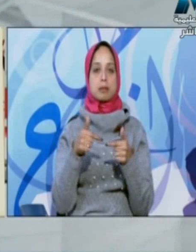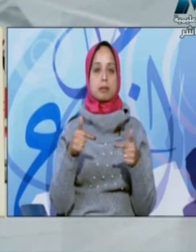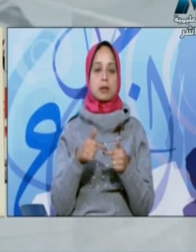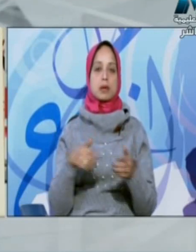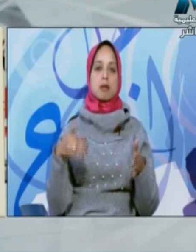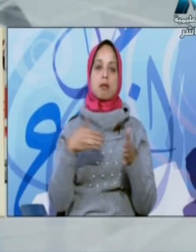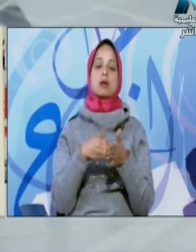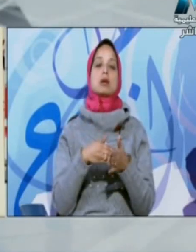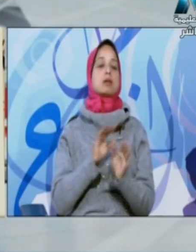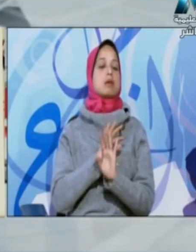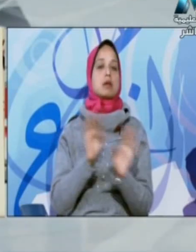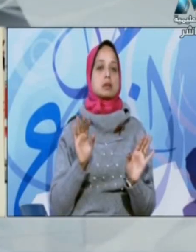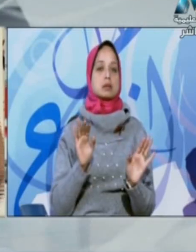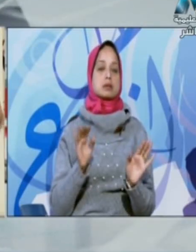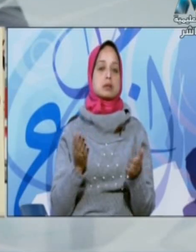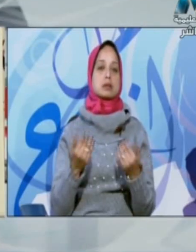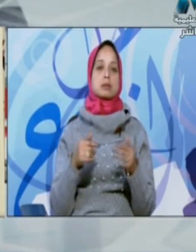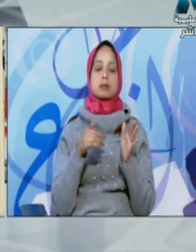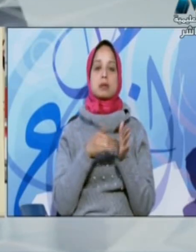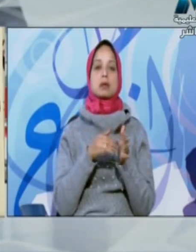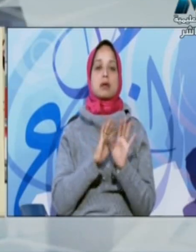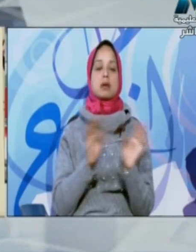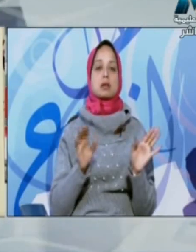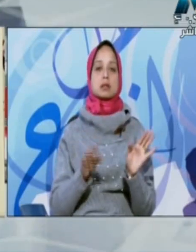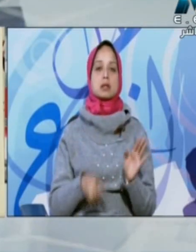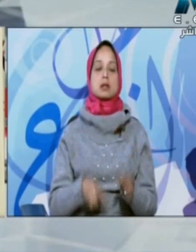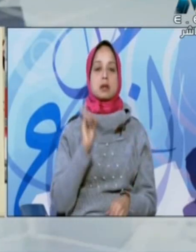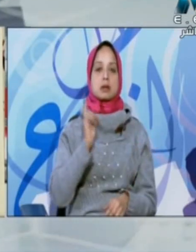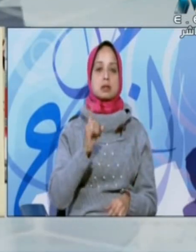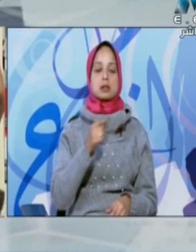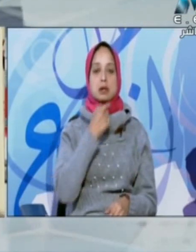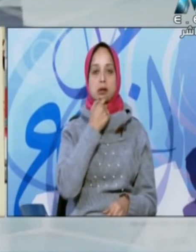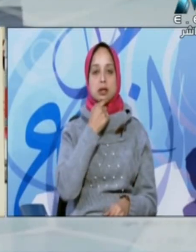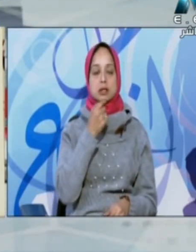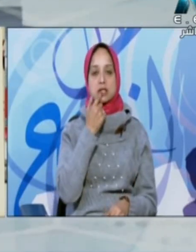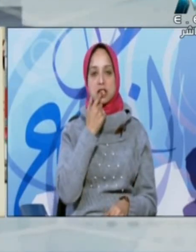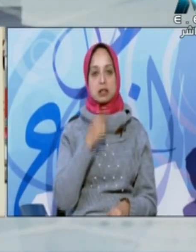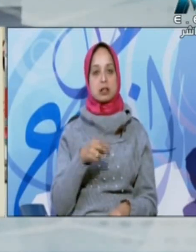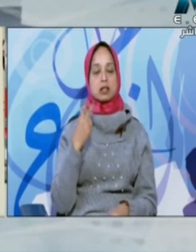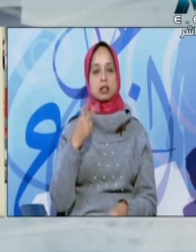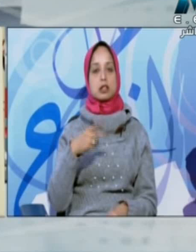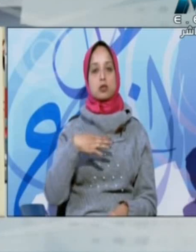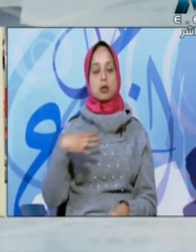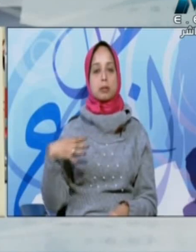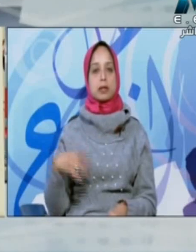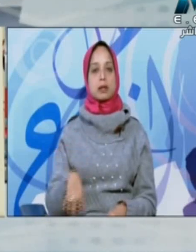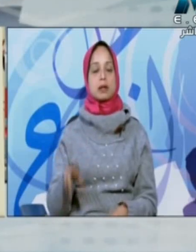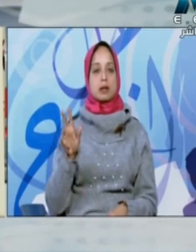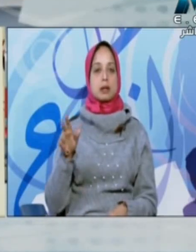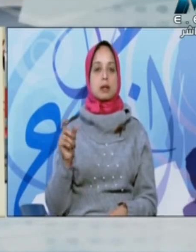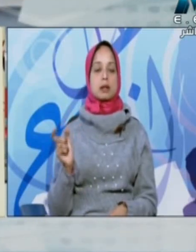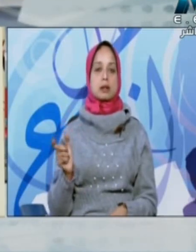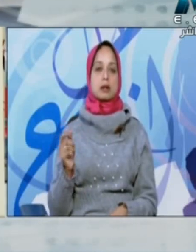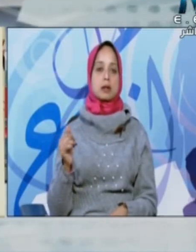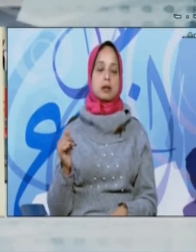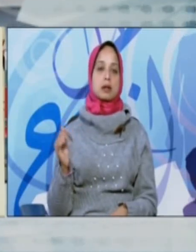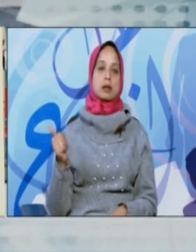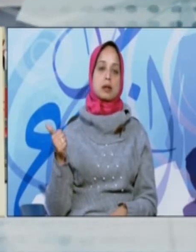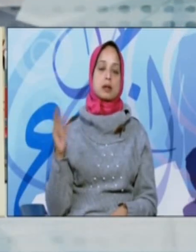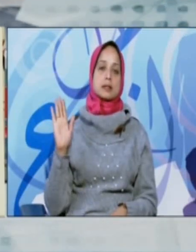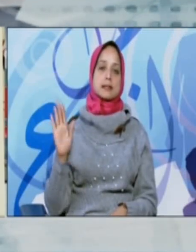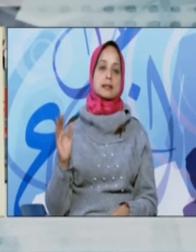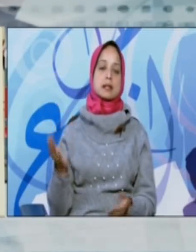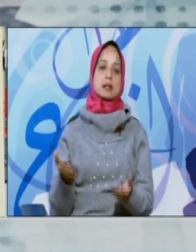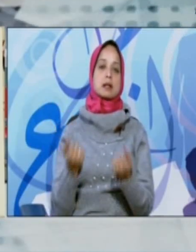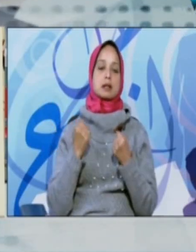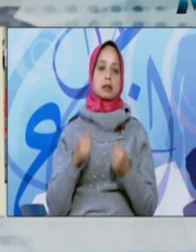النهايه. خلاص انت عندك الانذار الانجليزي كان 942، النحاس مسك الوزاره فبراير يعني اول السنه